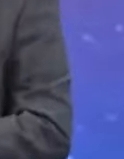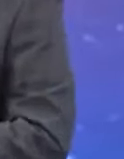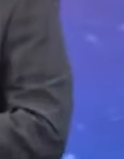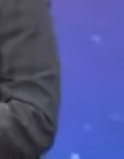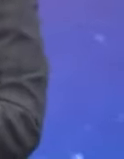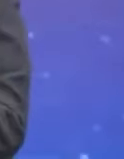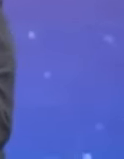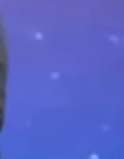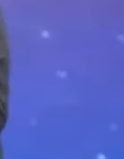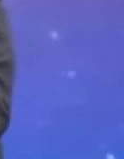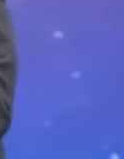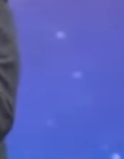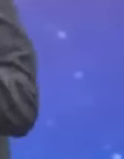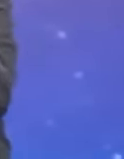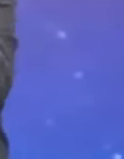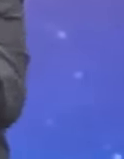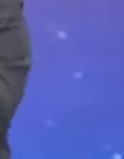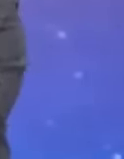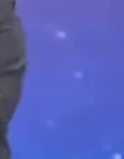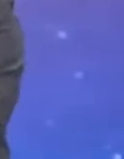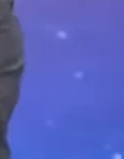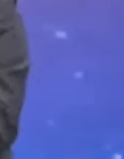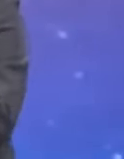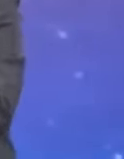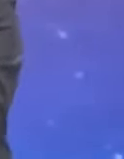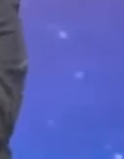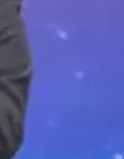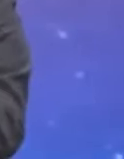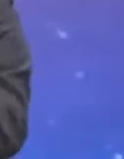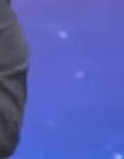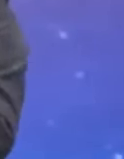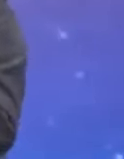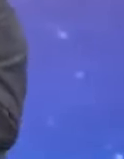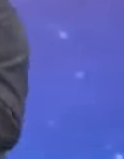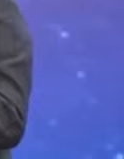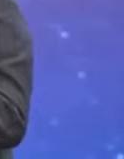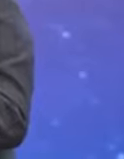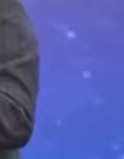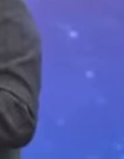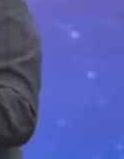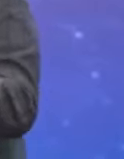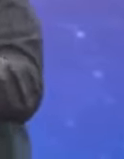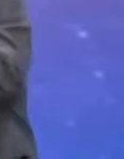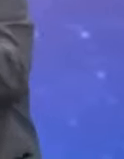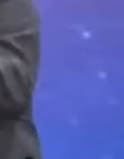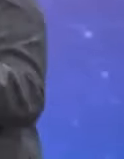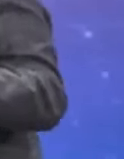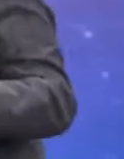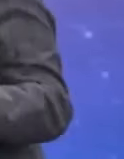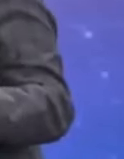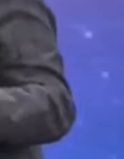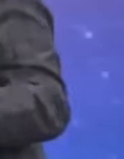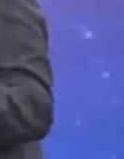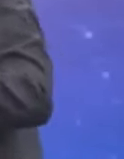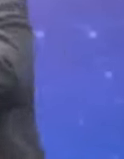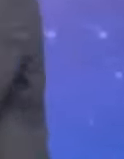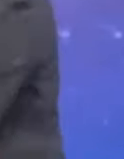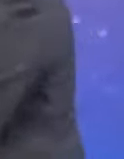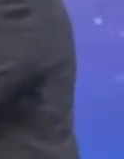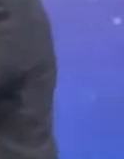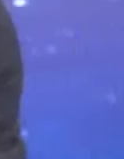Dieu et c'était des qui raissaient se haïissaient les uns les autres et qui se salissaient